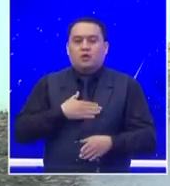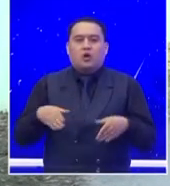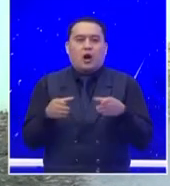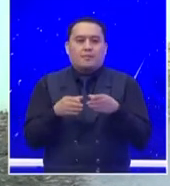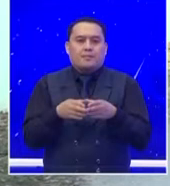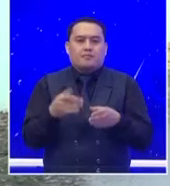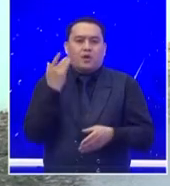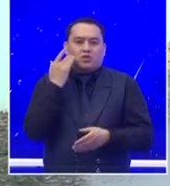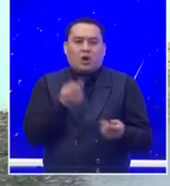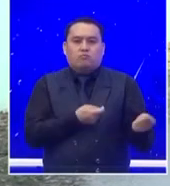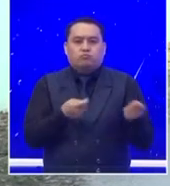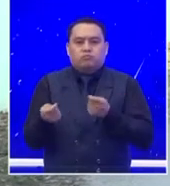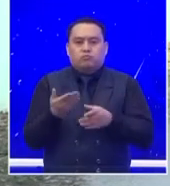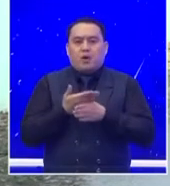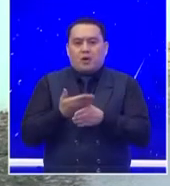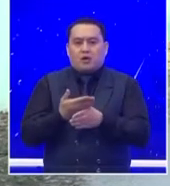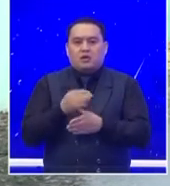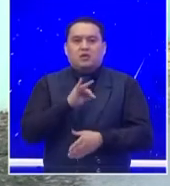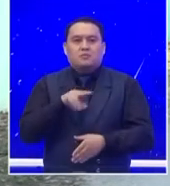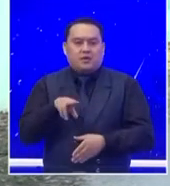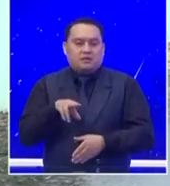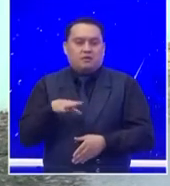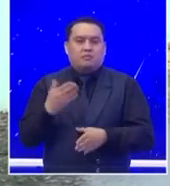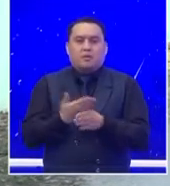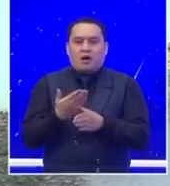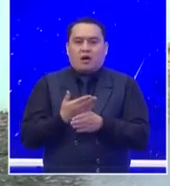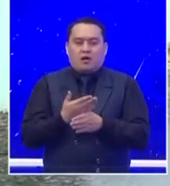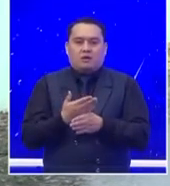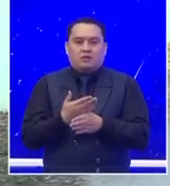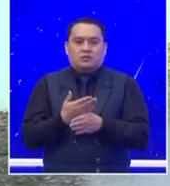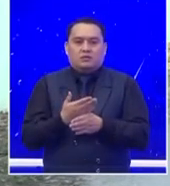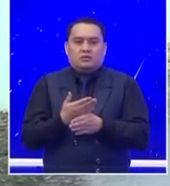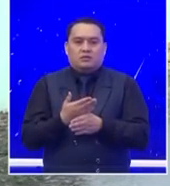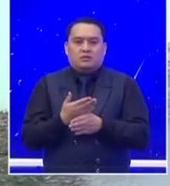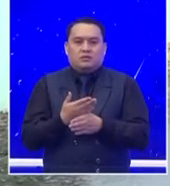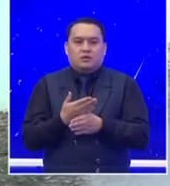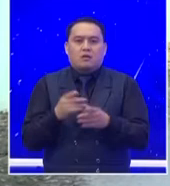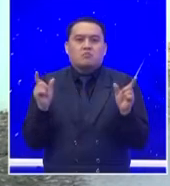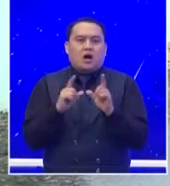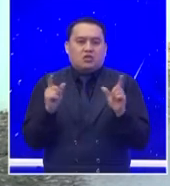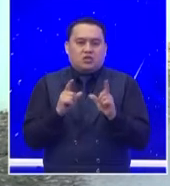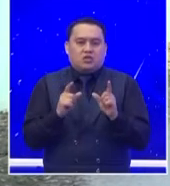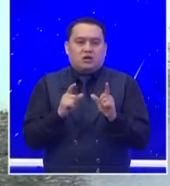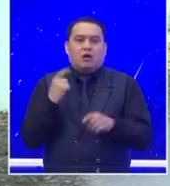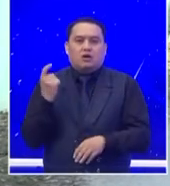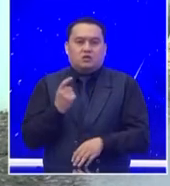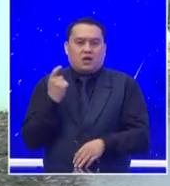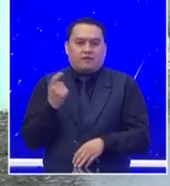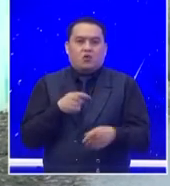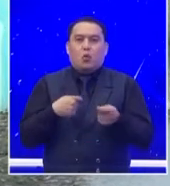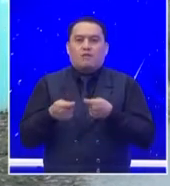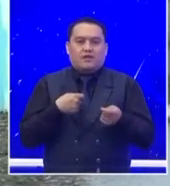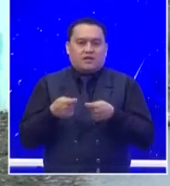практически постоянно помогает. Индивидуальный предприниматель, ну это небольшие магазины, хозяева,